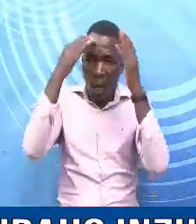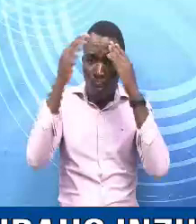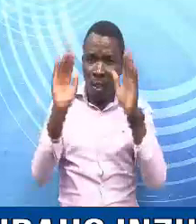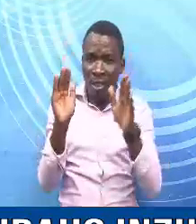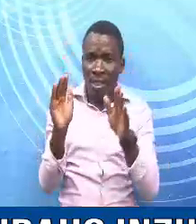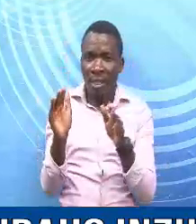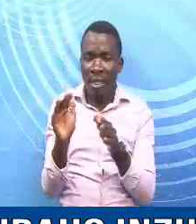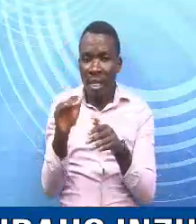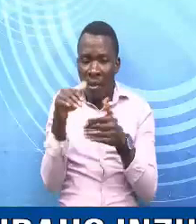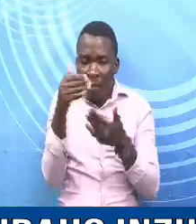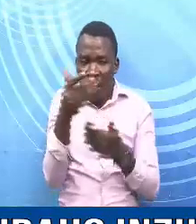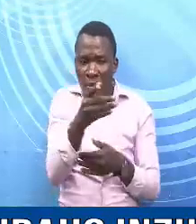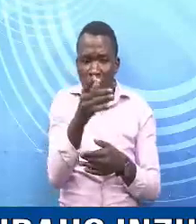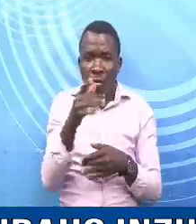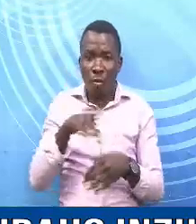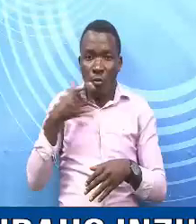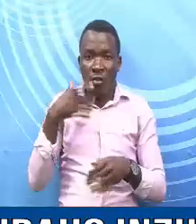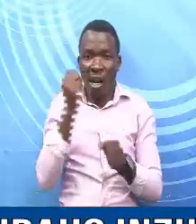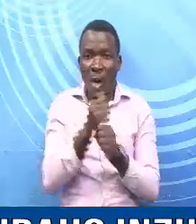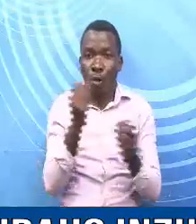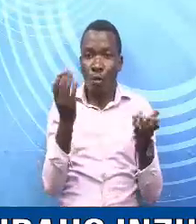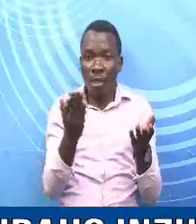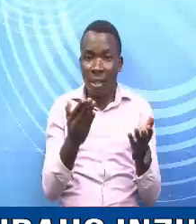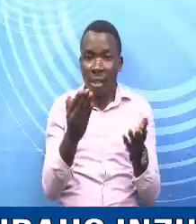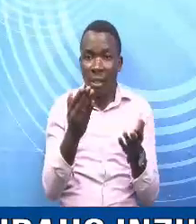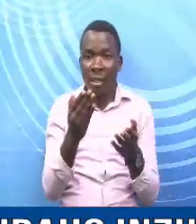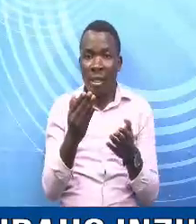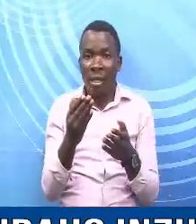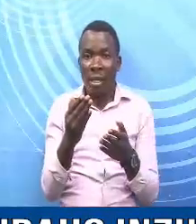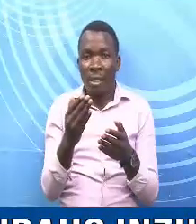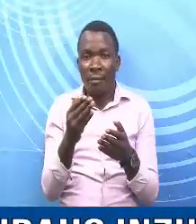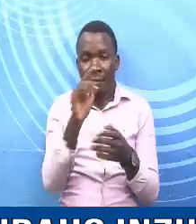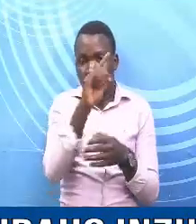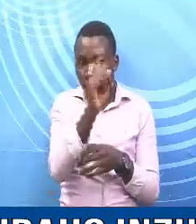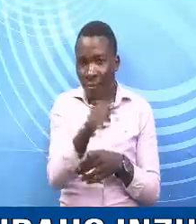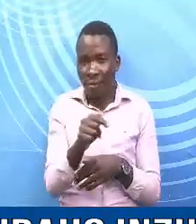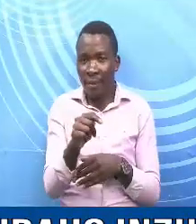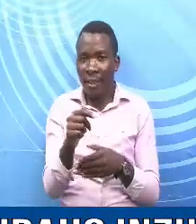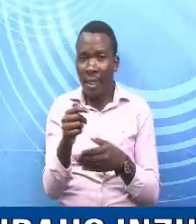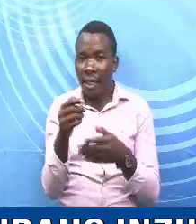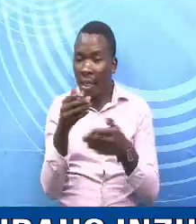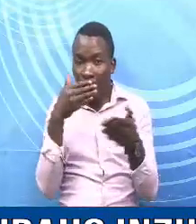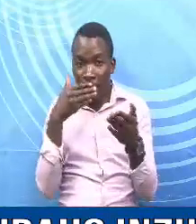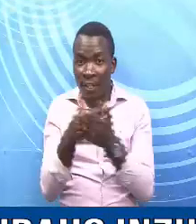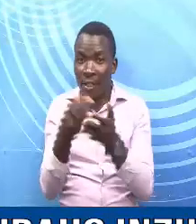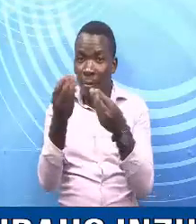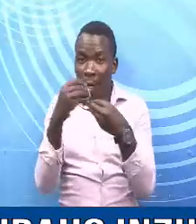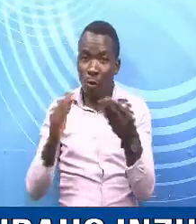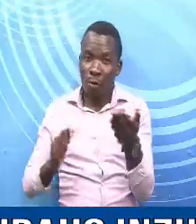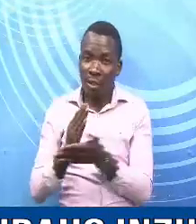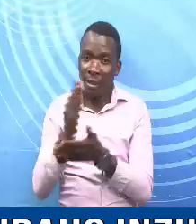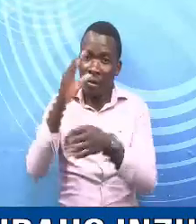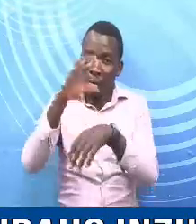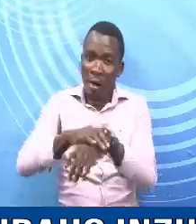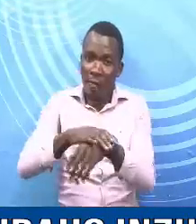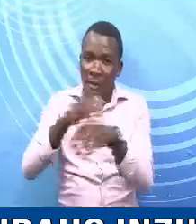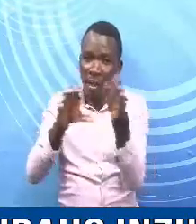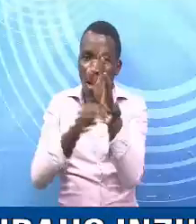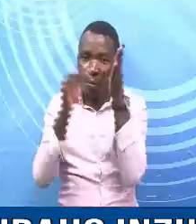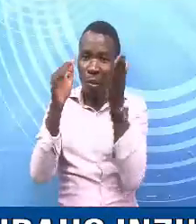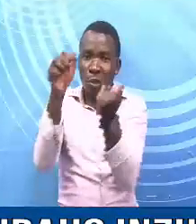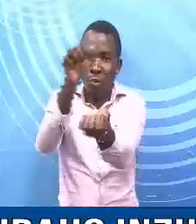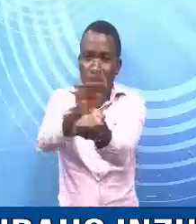nuko genda bajya baduha uburenganzira umuntu yafata umujura akamwihanira ngo wamuhanisha iki njyewe